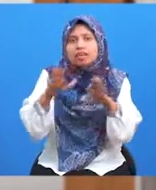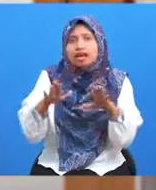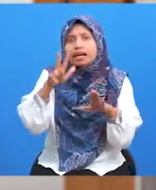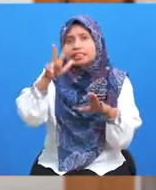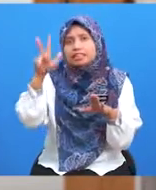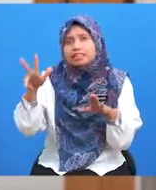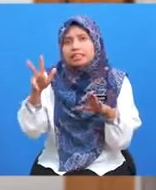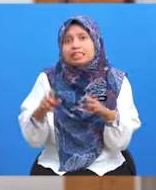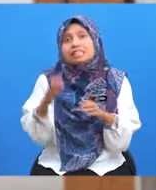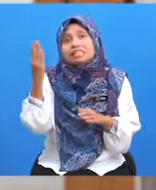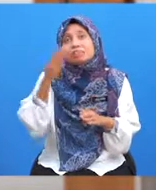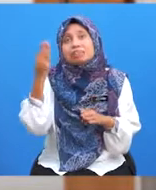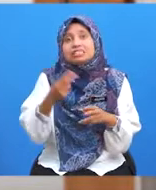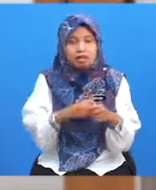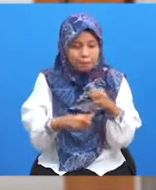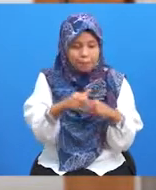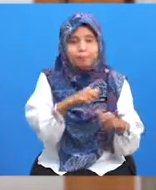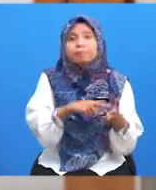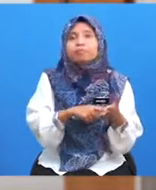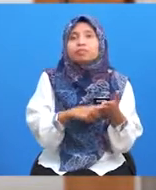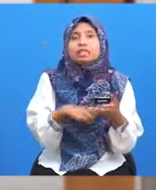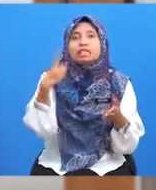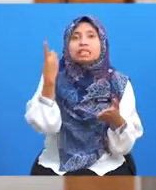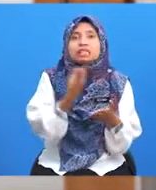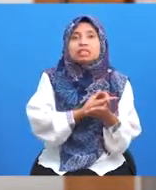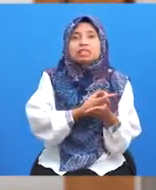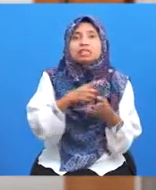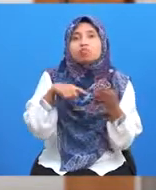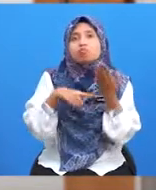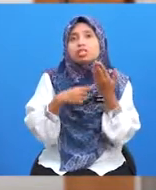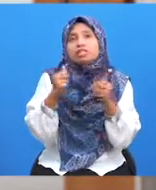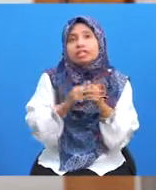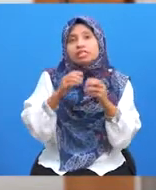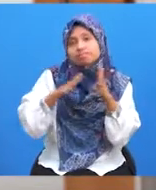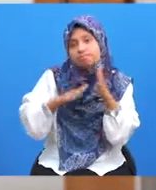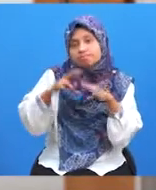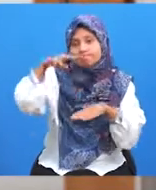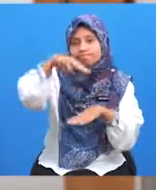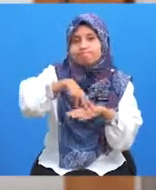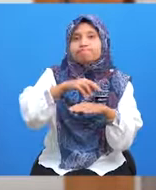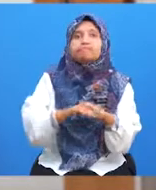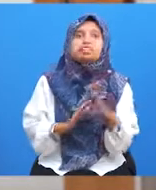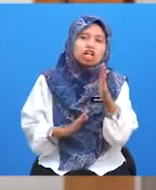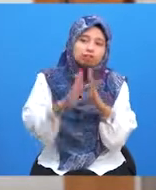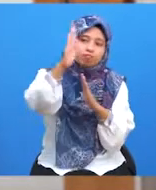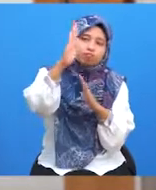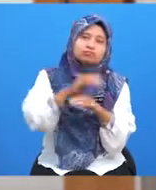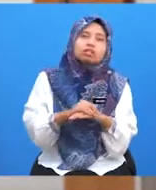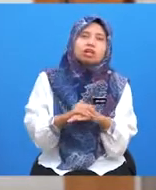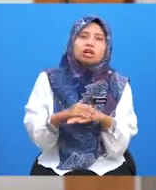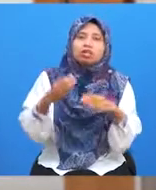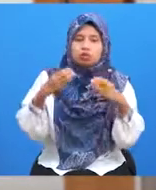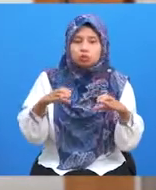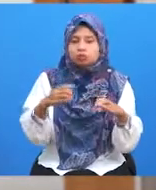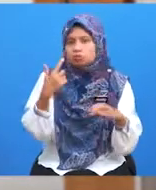perniagaan ini kita mulakan dengan tren meningkat murid-murid Coba lihat